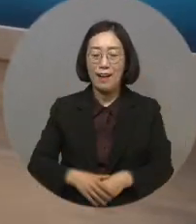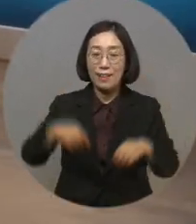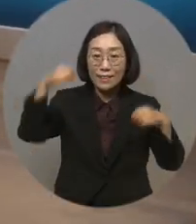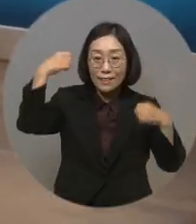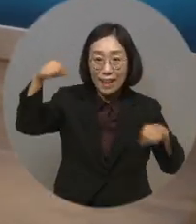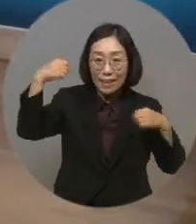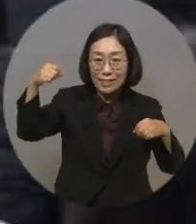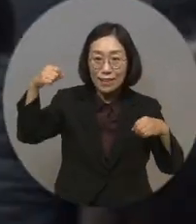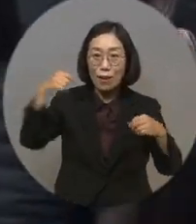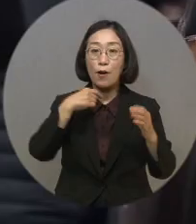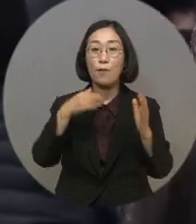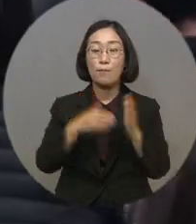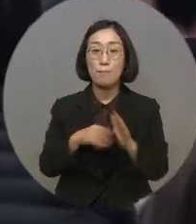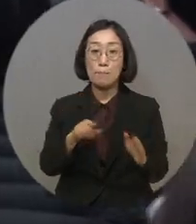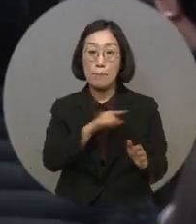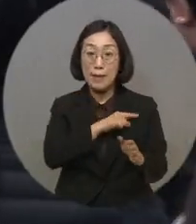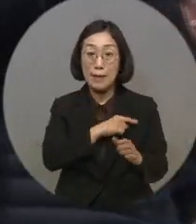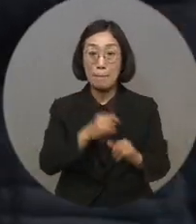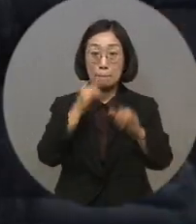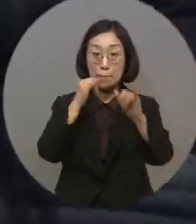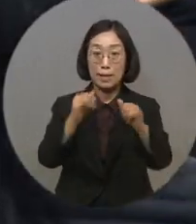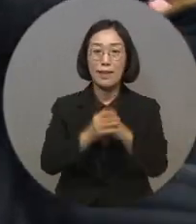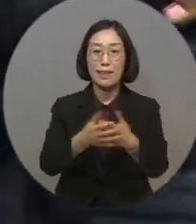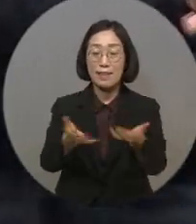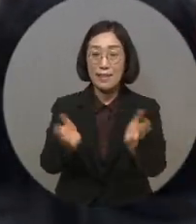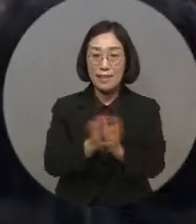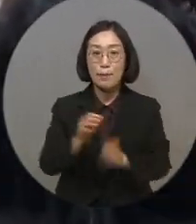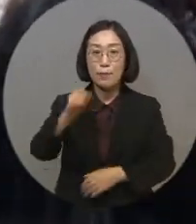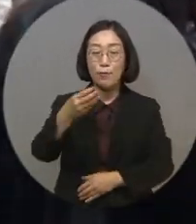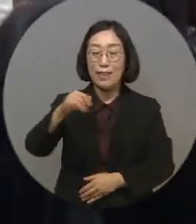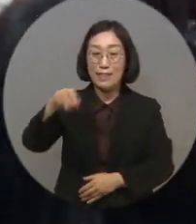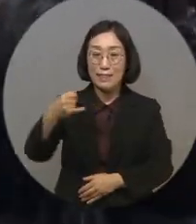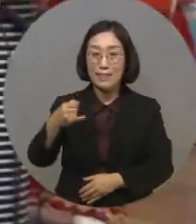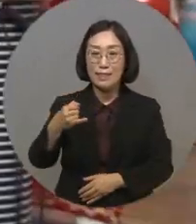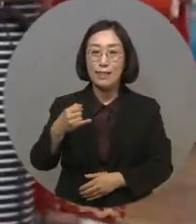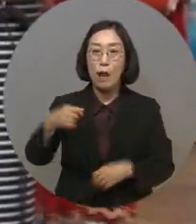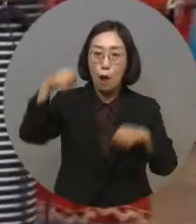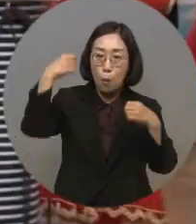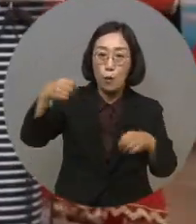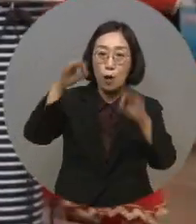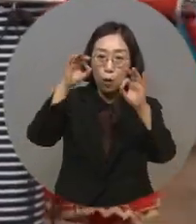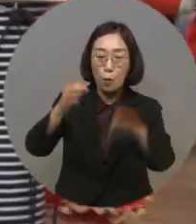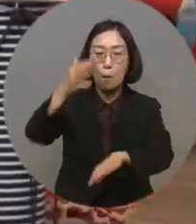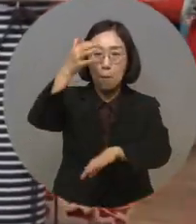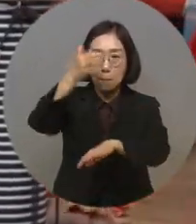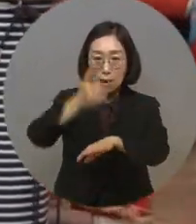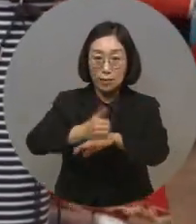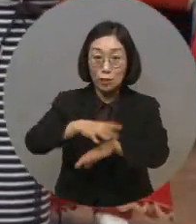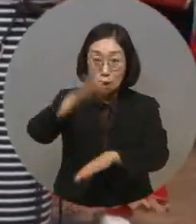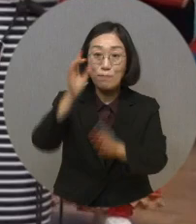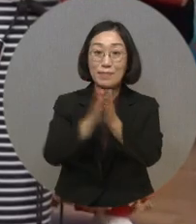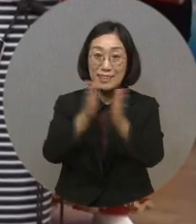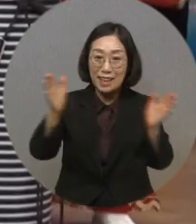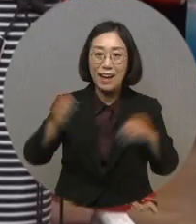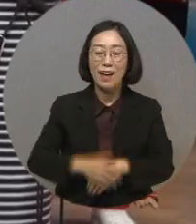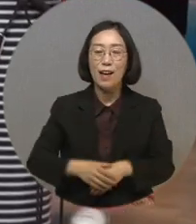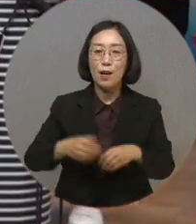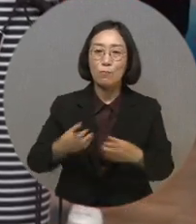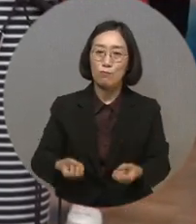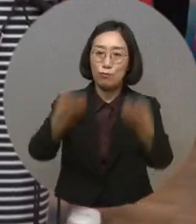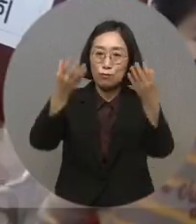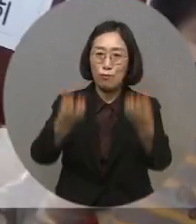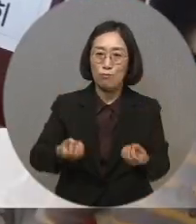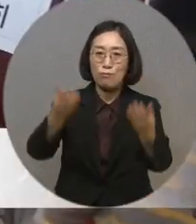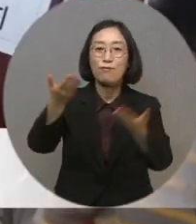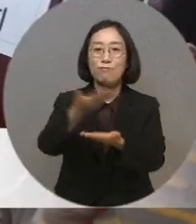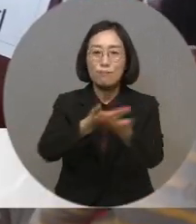경영 프로그램에서 최우수상을 받은 댄스팀 블리스의 축하 공연으로 수료식의 막을 연 센터는 축제